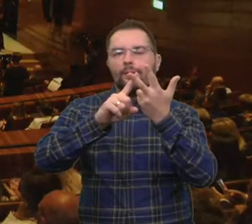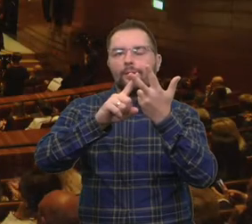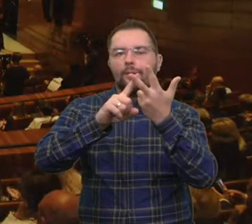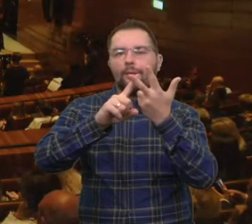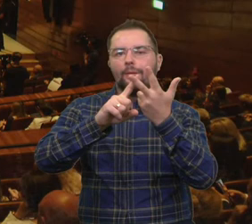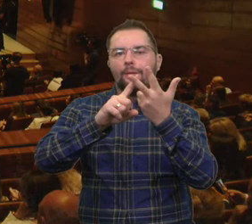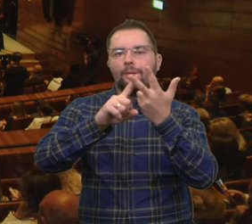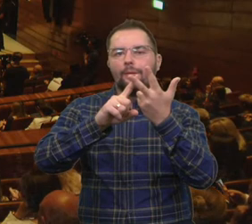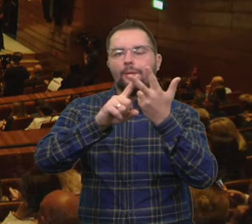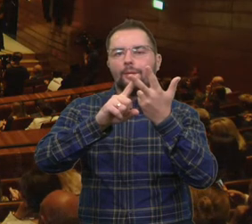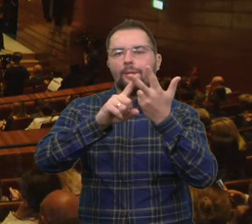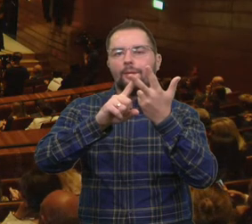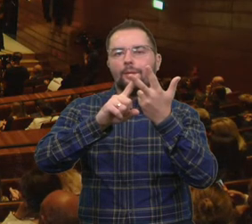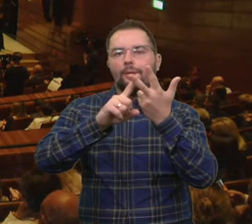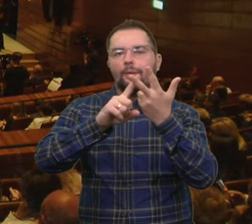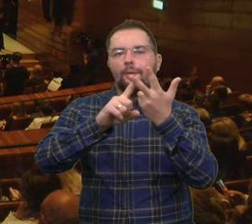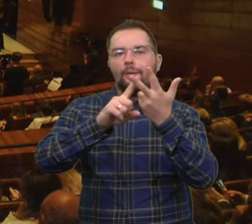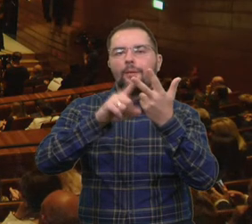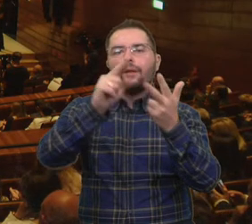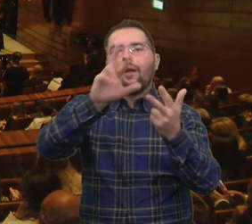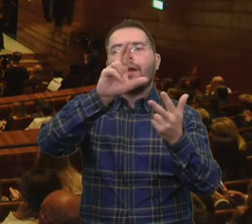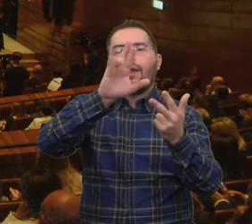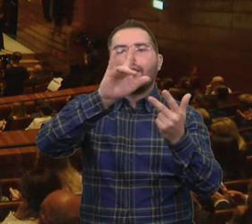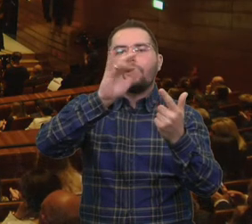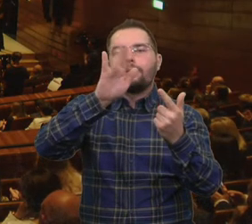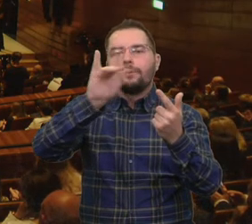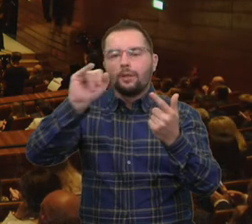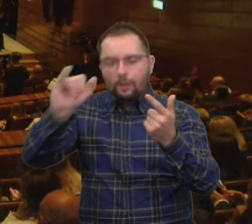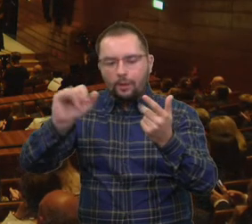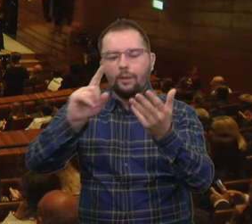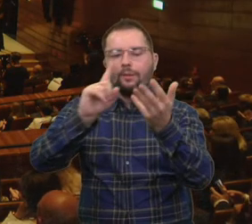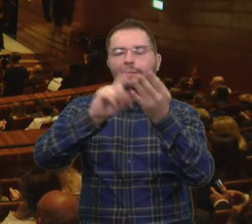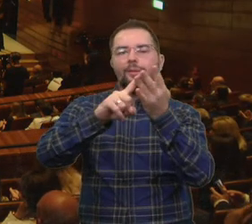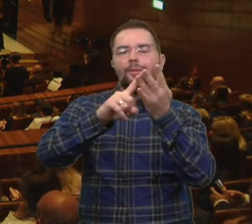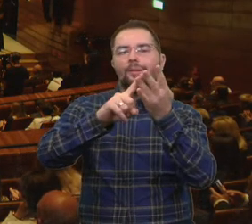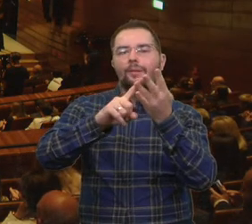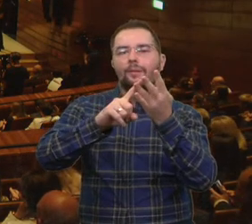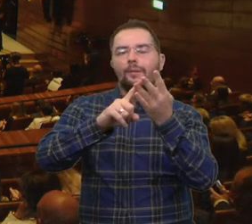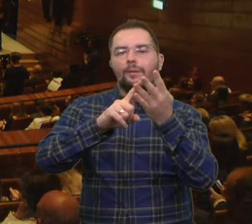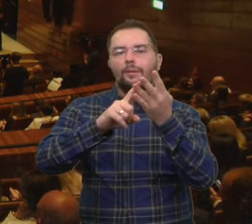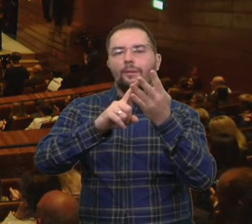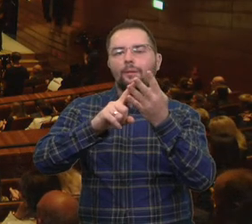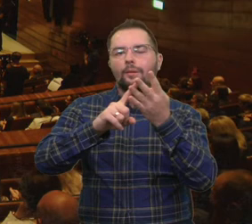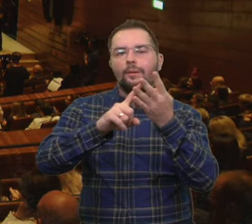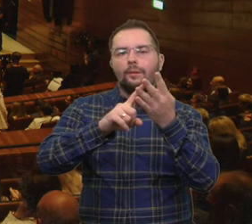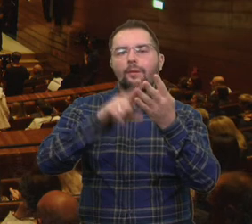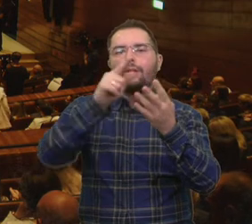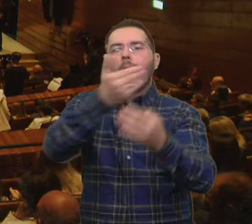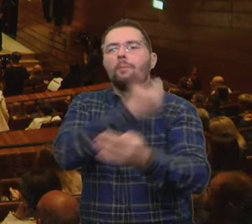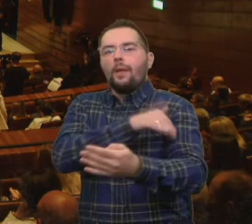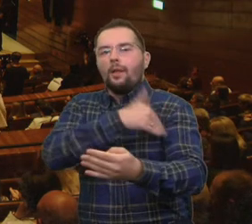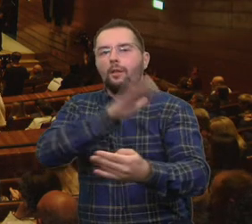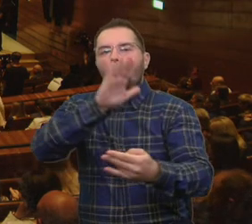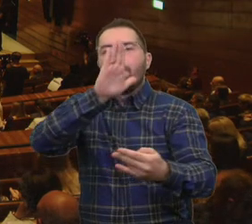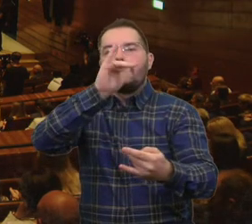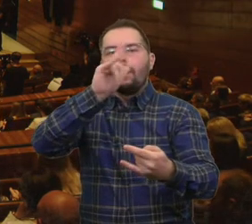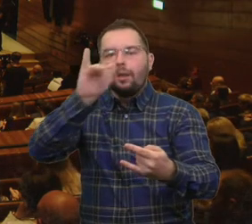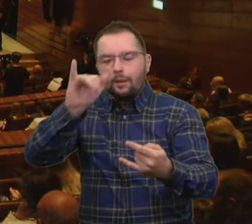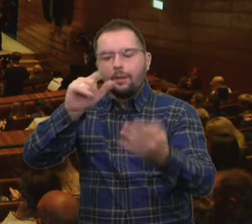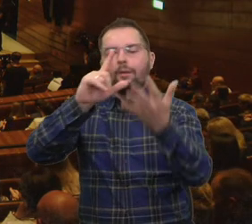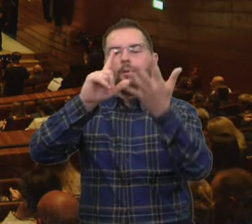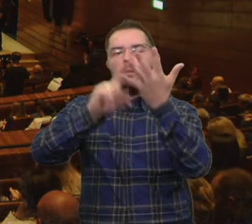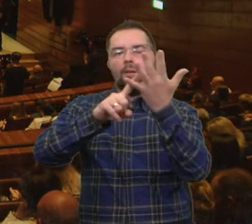Jest z nami pan Dawian Mrowiec, starosta rybnicki. Pan Andrzej Płonka, starosta bielski.